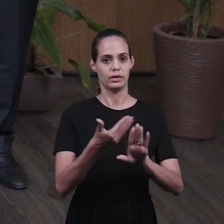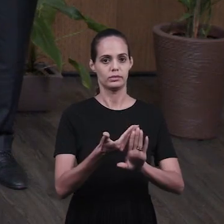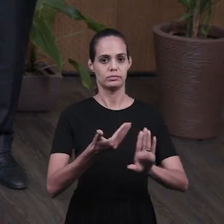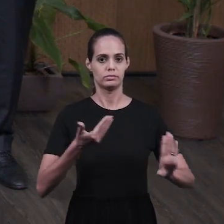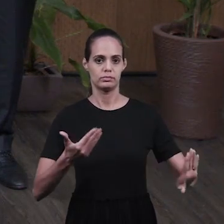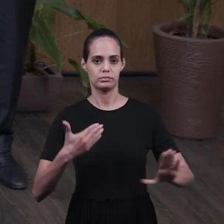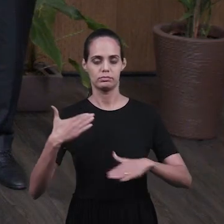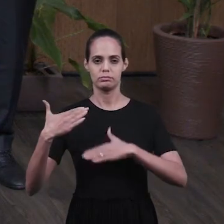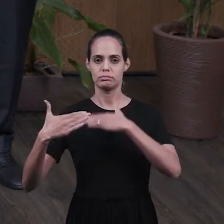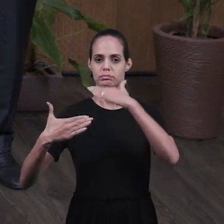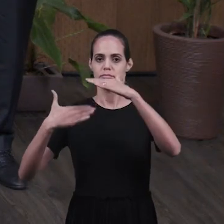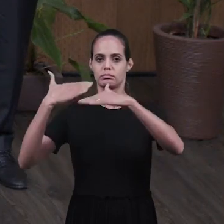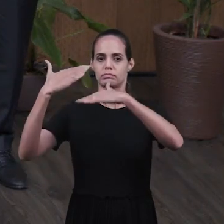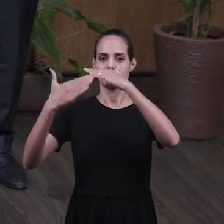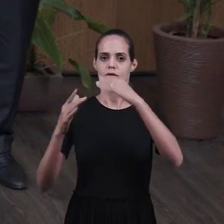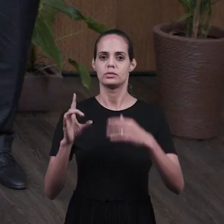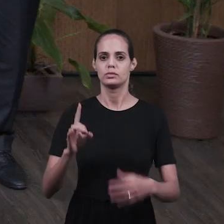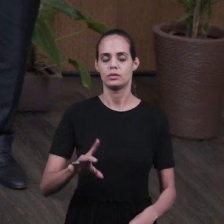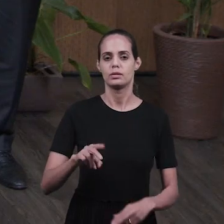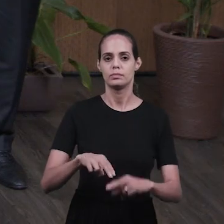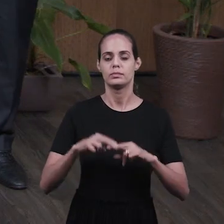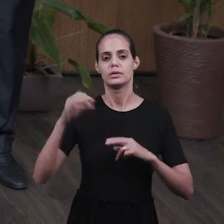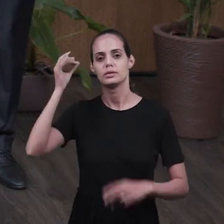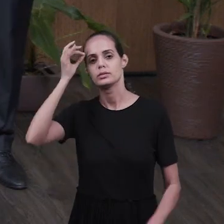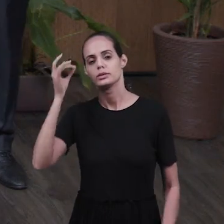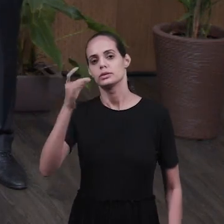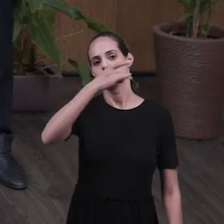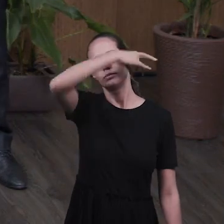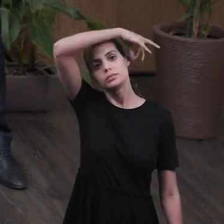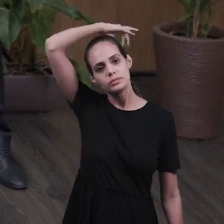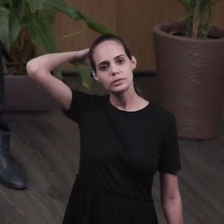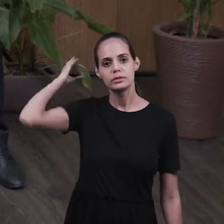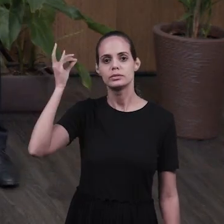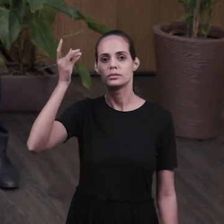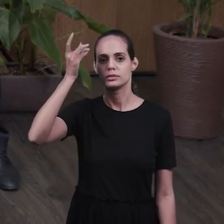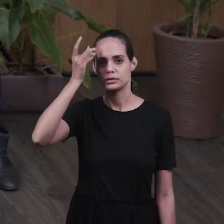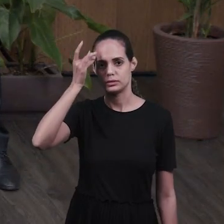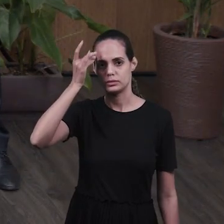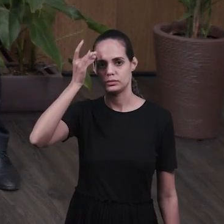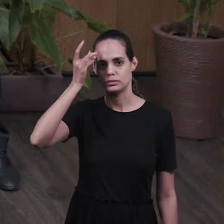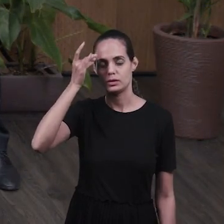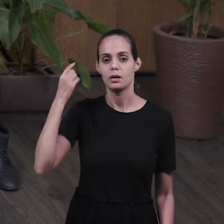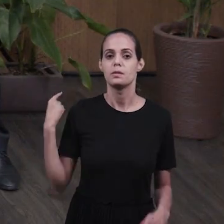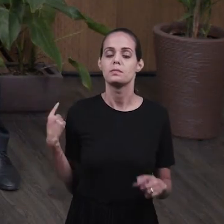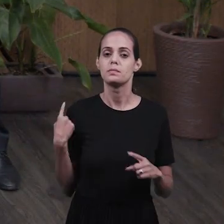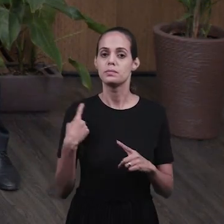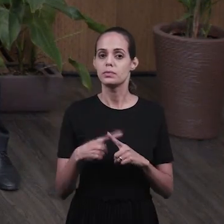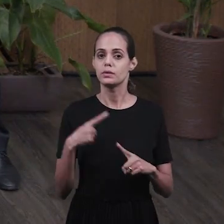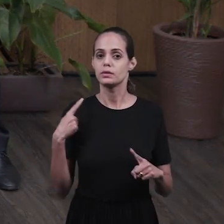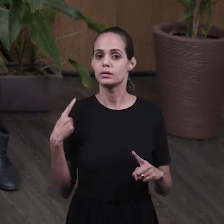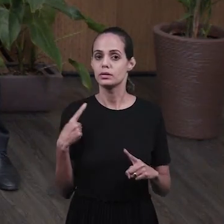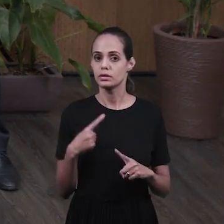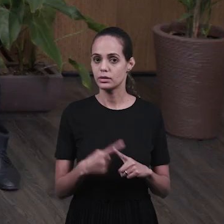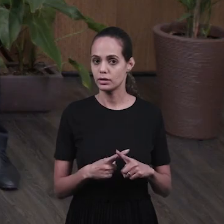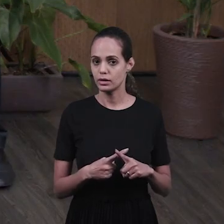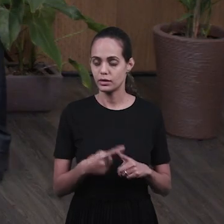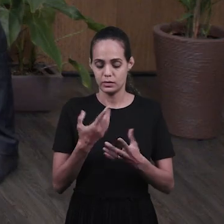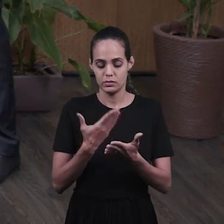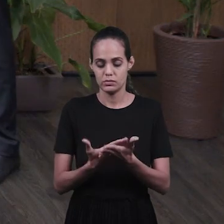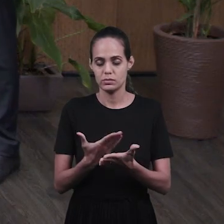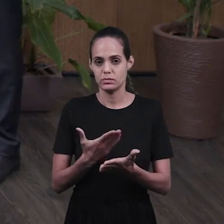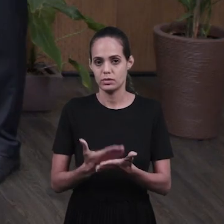réalisée seulement par le Saint-Esprit. Même pourquoi entendre ou étudier la